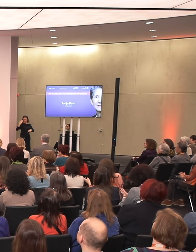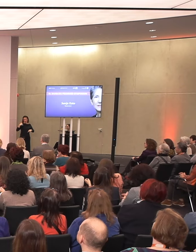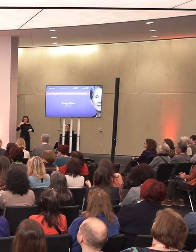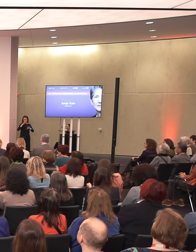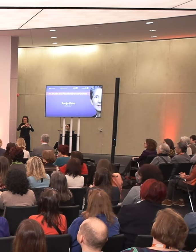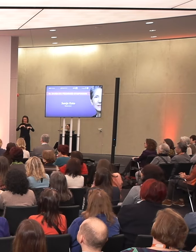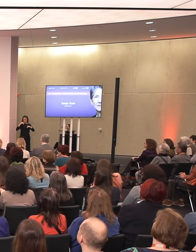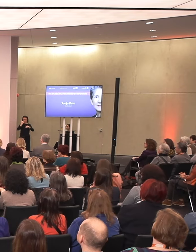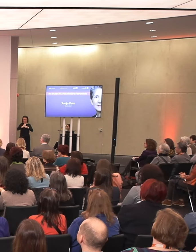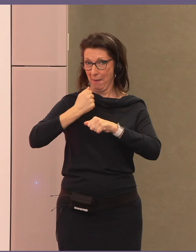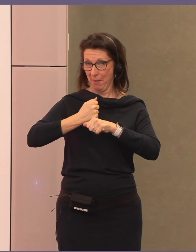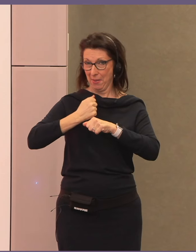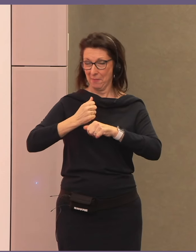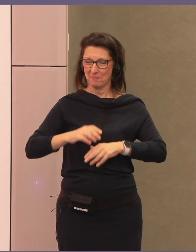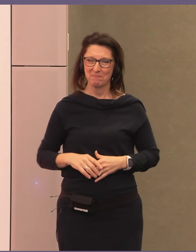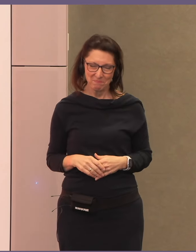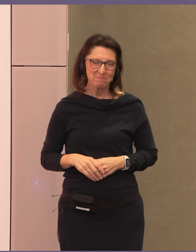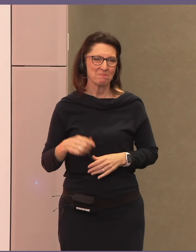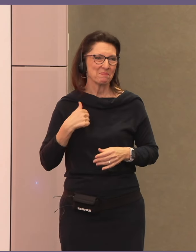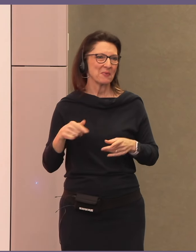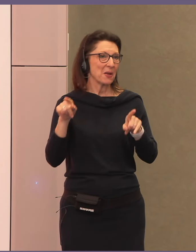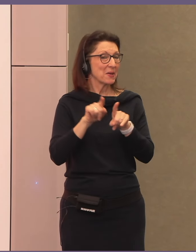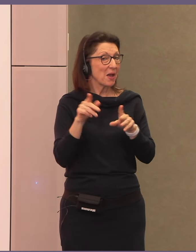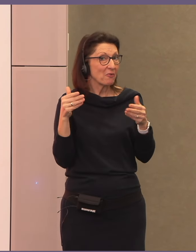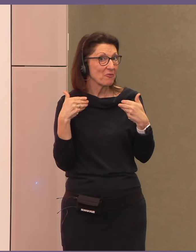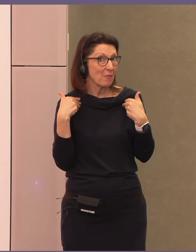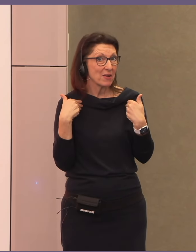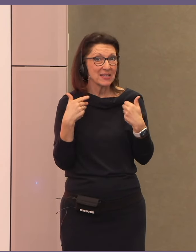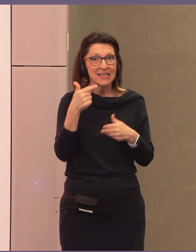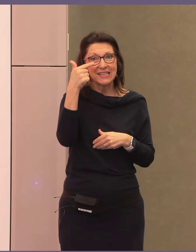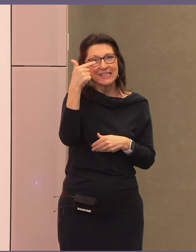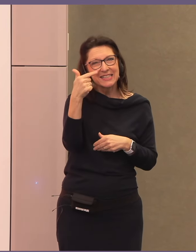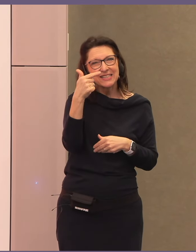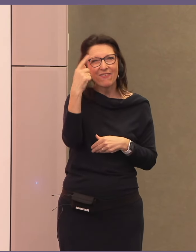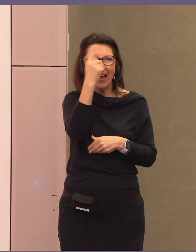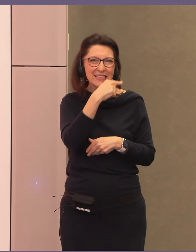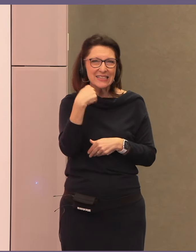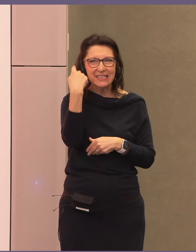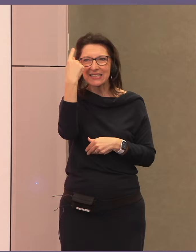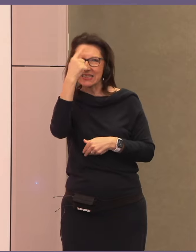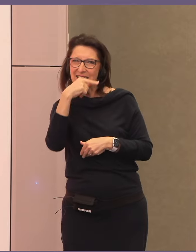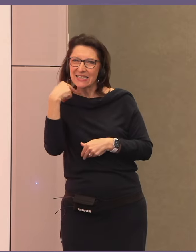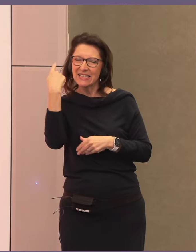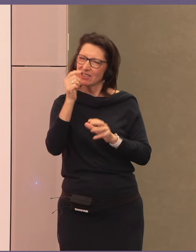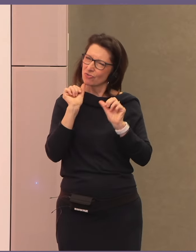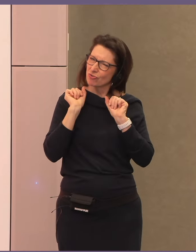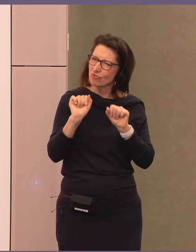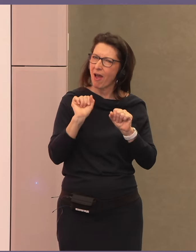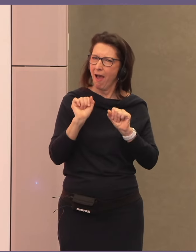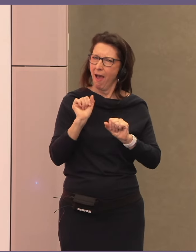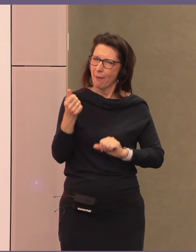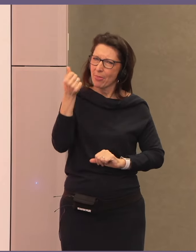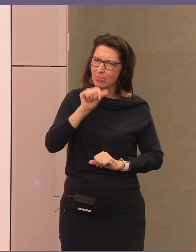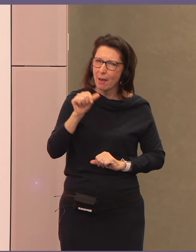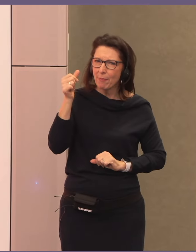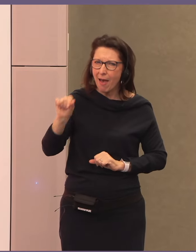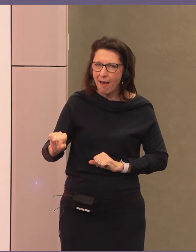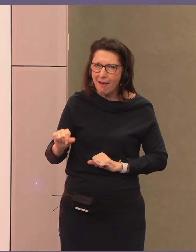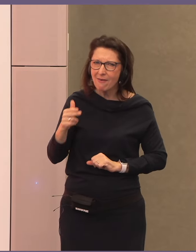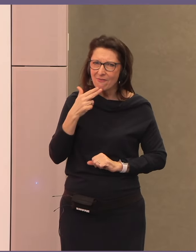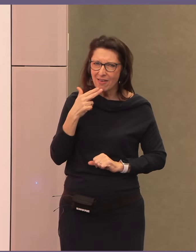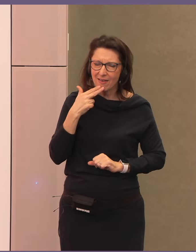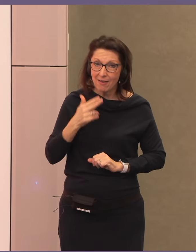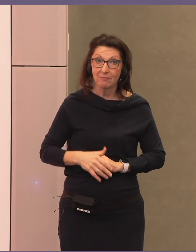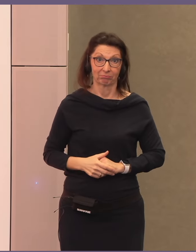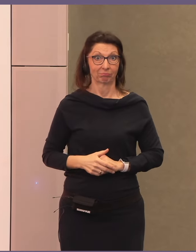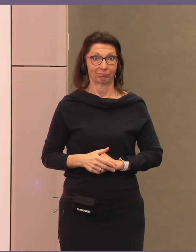Ich freue mich auch, zwei ganz besondere, vertraute Gesichter immer beim Barbara-Pramer-Symposium zu sehen. Das ist der